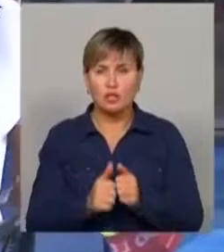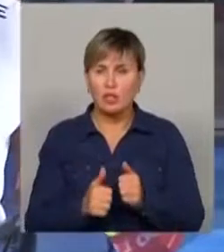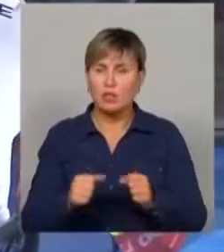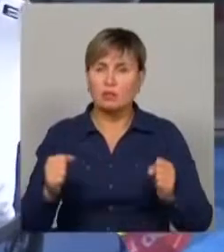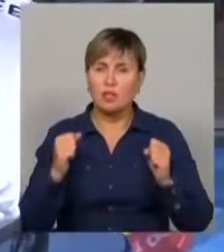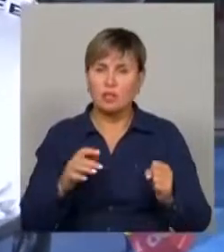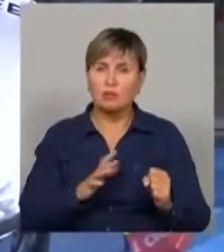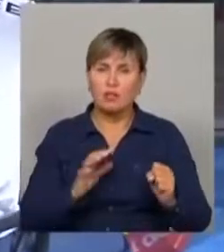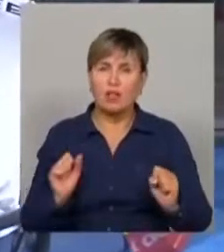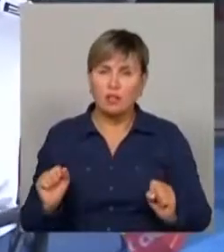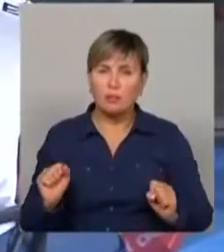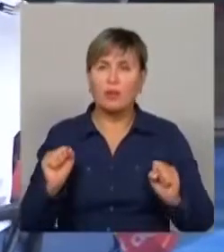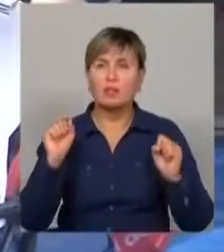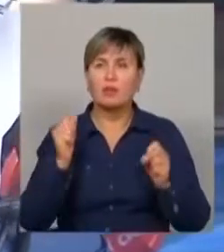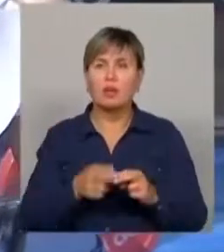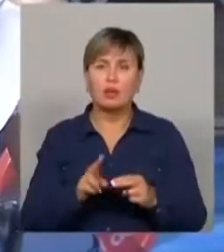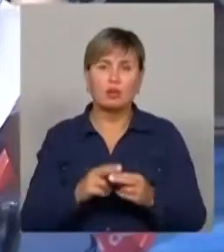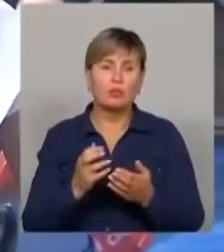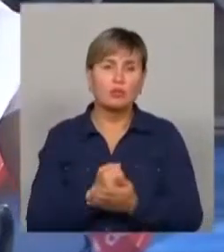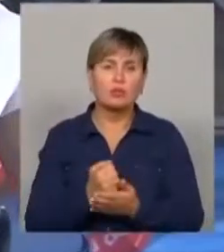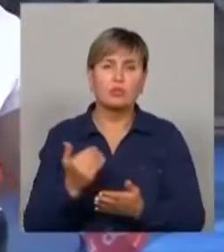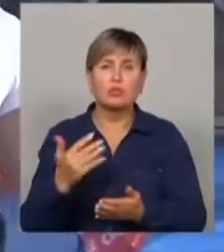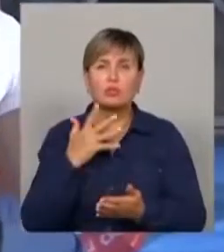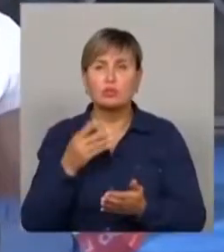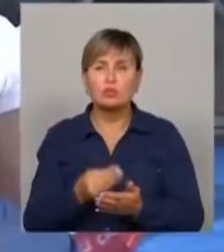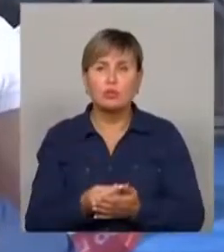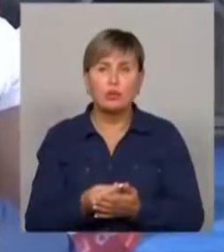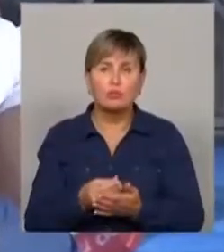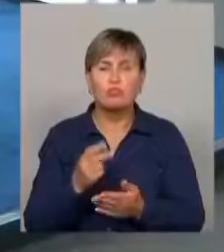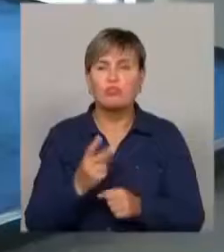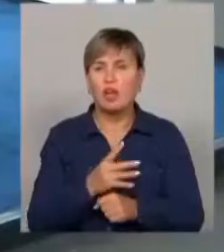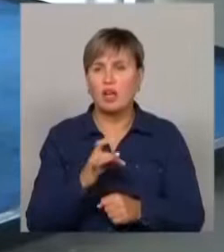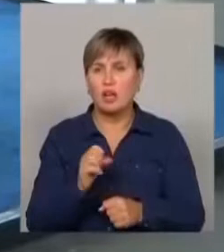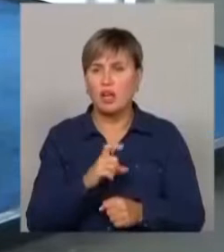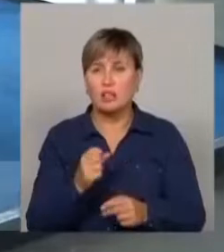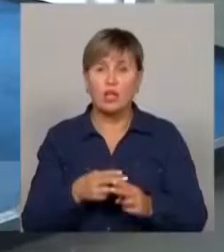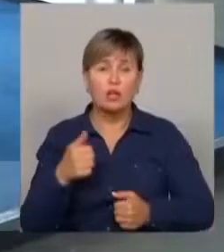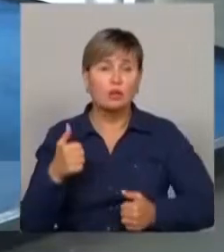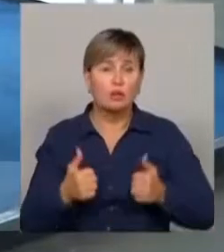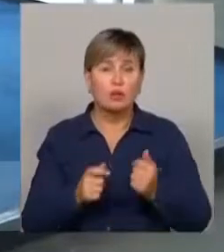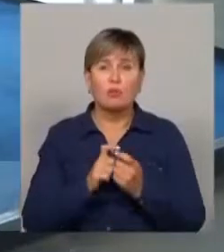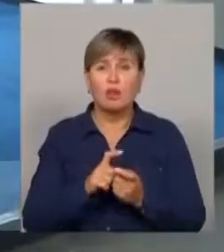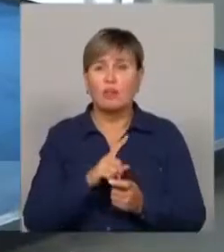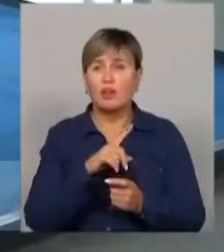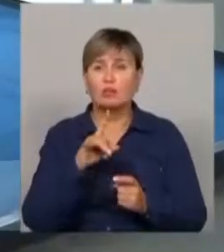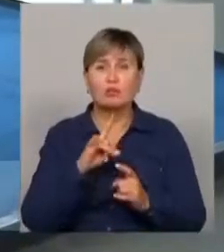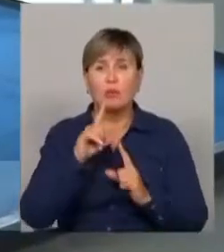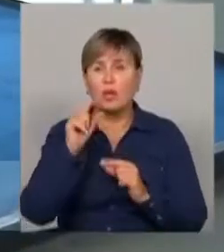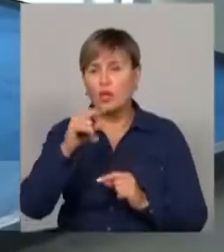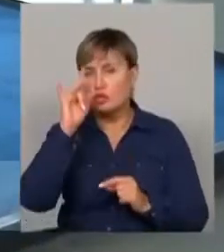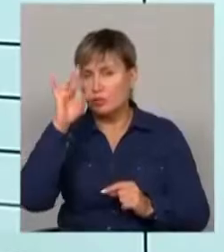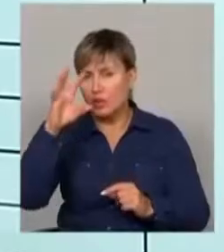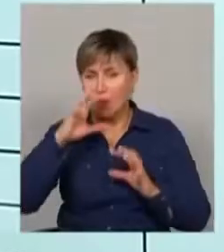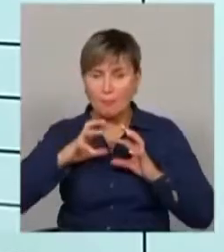спортсмены поднимают веса, которые превышают их собственный больше, чем в два раза. Этот турнир – борьба за путевки на чемпионат мира. Кстати,